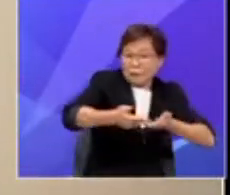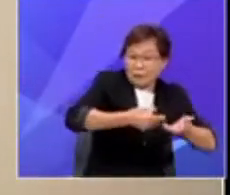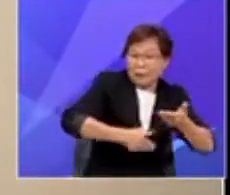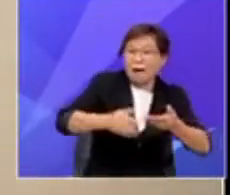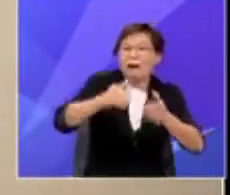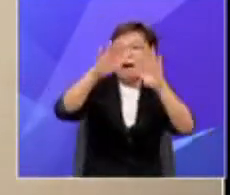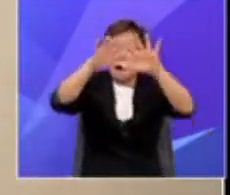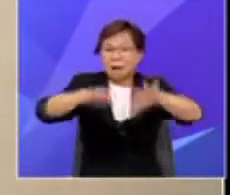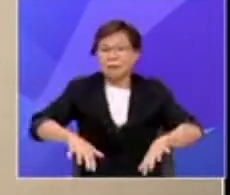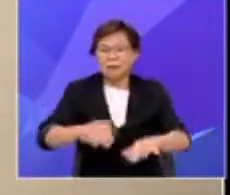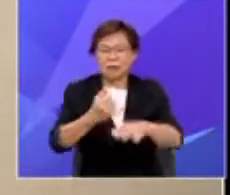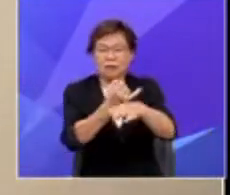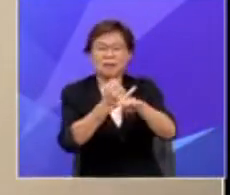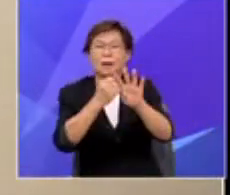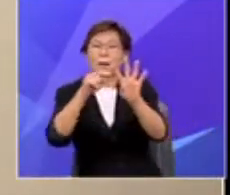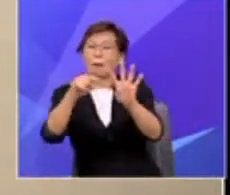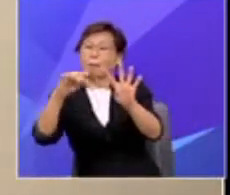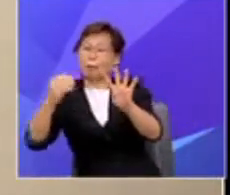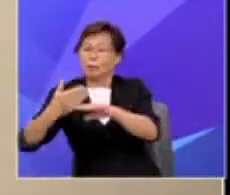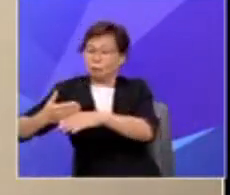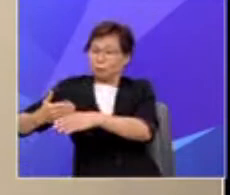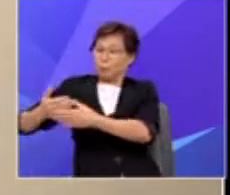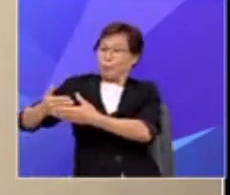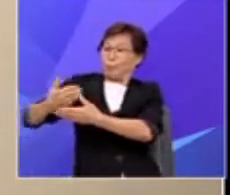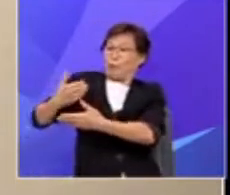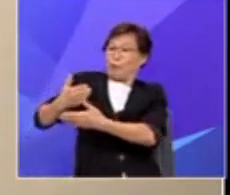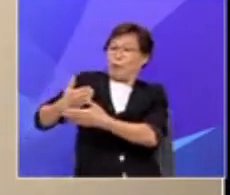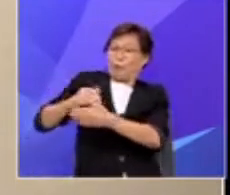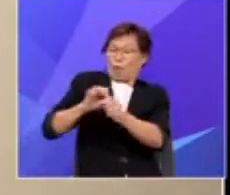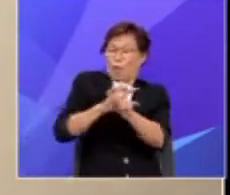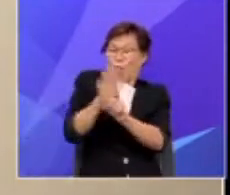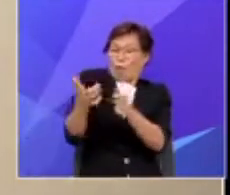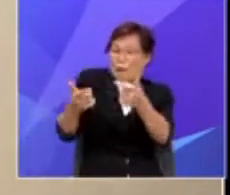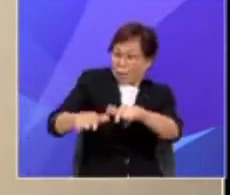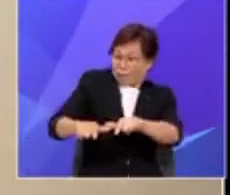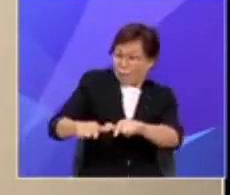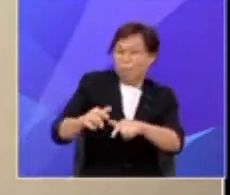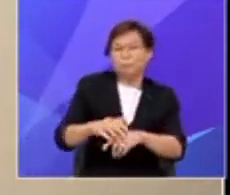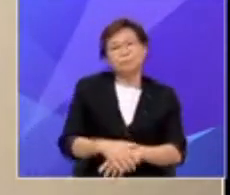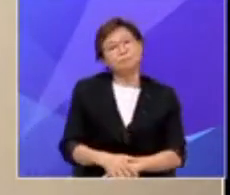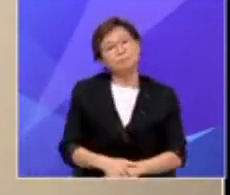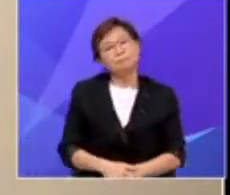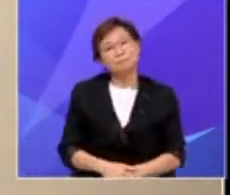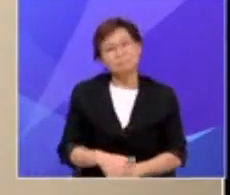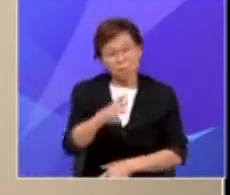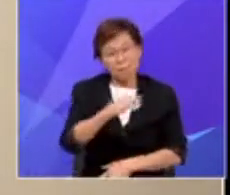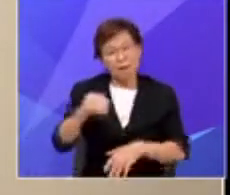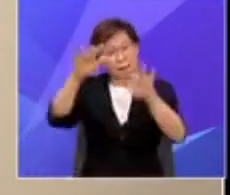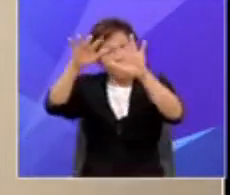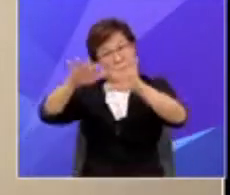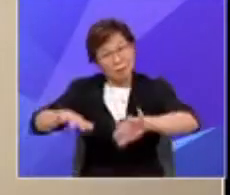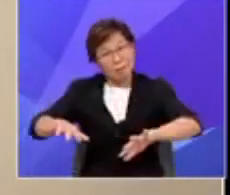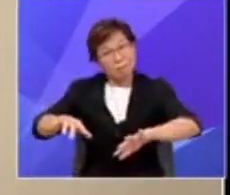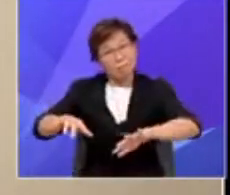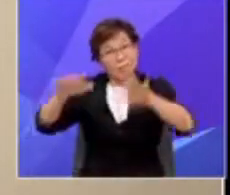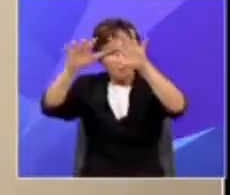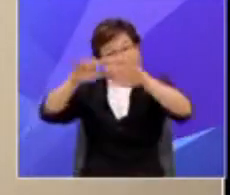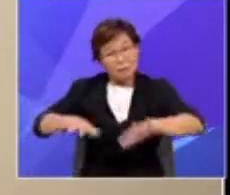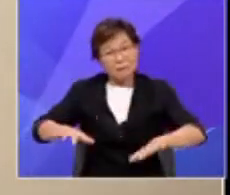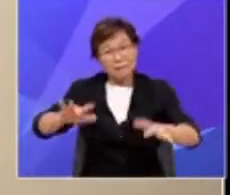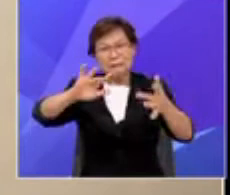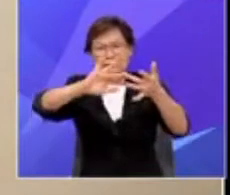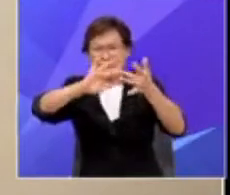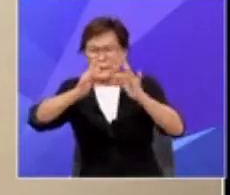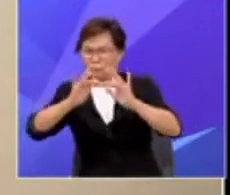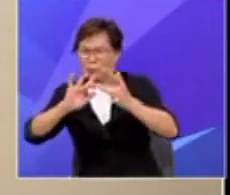industri 40 kosong sebelum pendamping aku bisa 19 ini dan dana Asian merupakan pasang